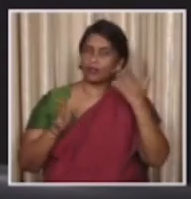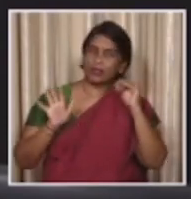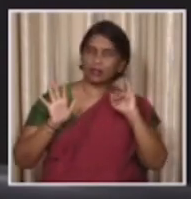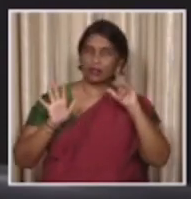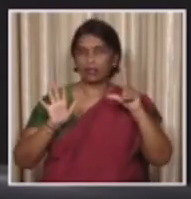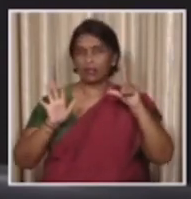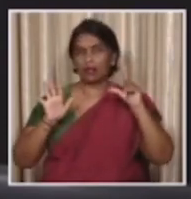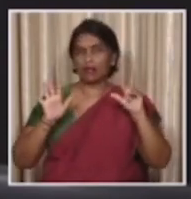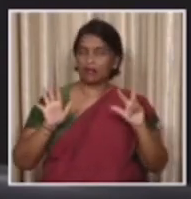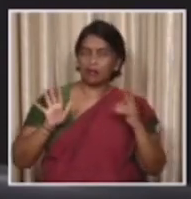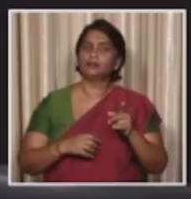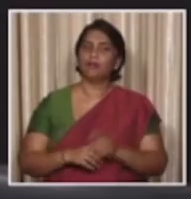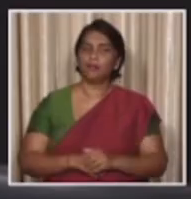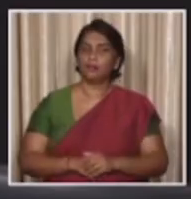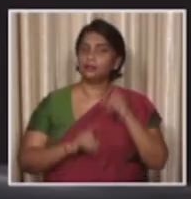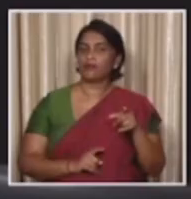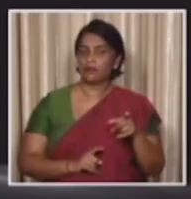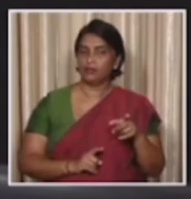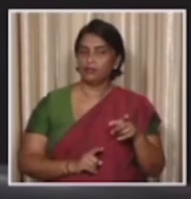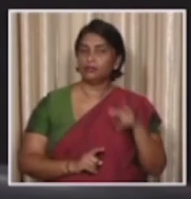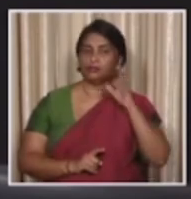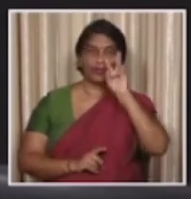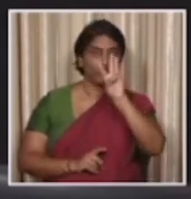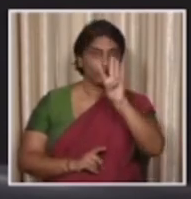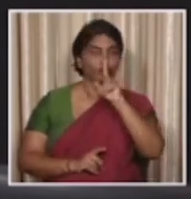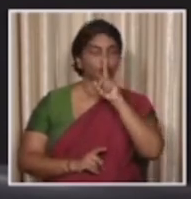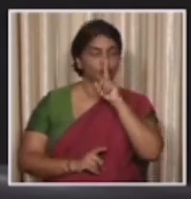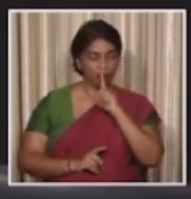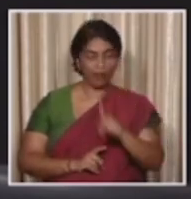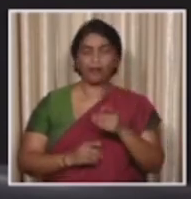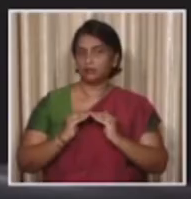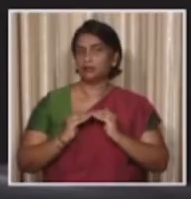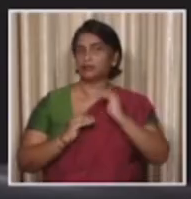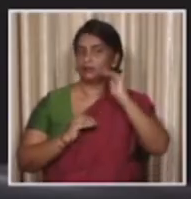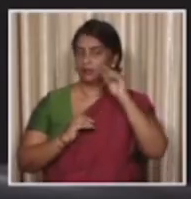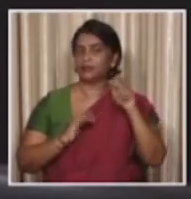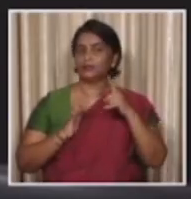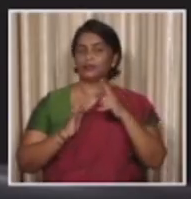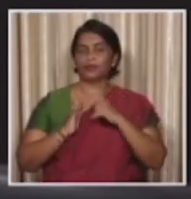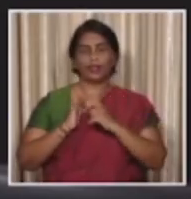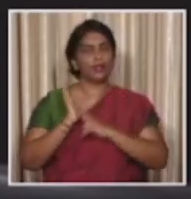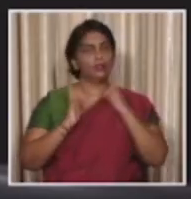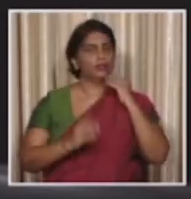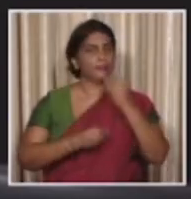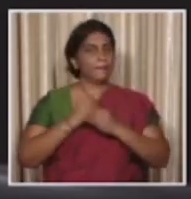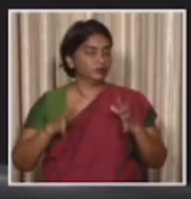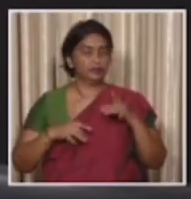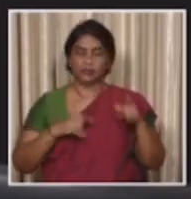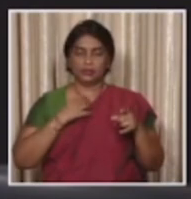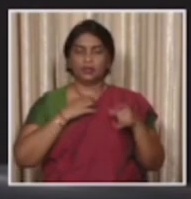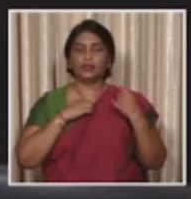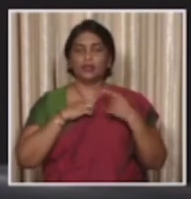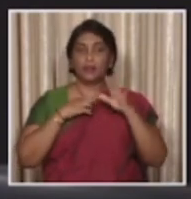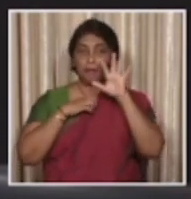7ක් 8ක් හෝ 5ක් වෙනවා. එවිට 3යි කිව්වහම වර්ධන වේගය ජාතික නිෂ්පාදනයේ වැඩි වෙනවට වඩා